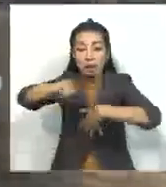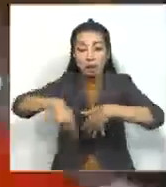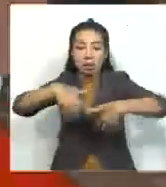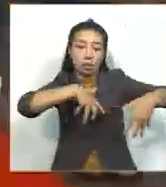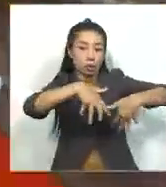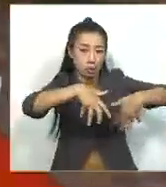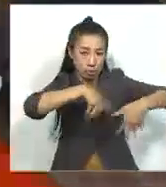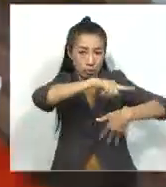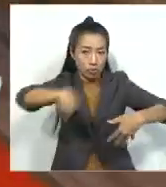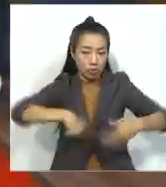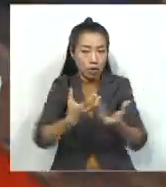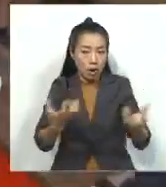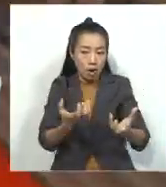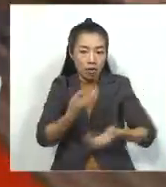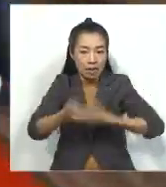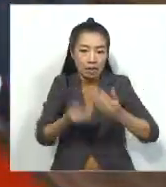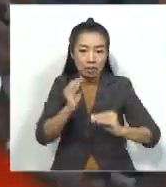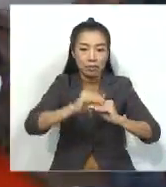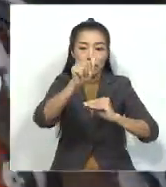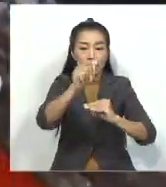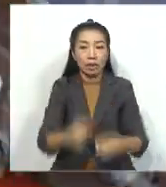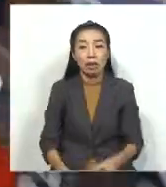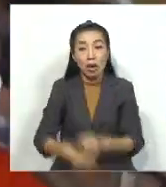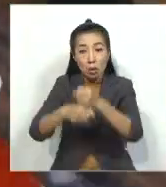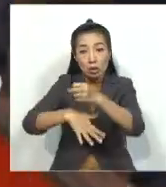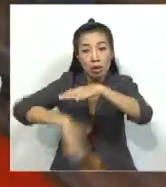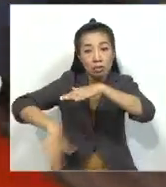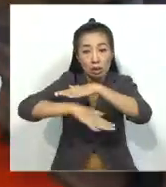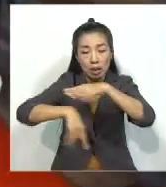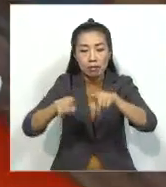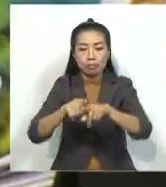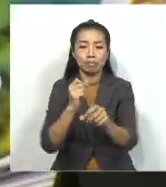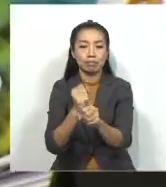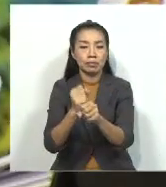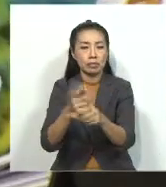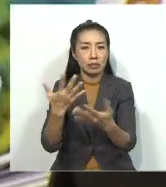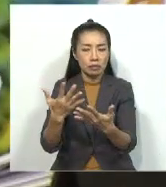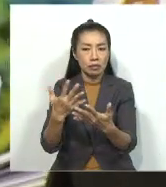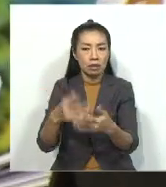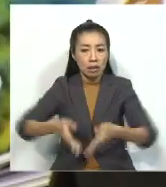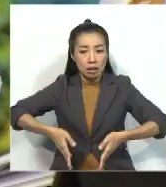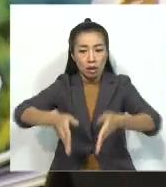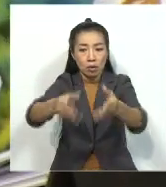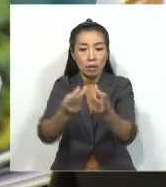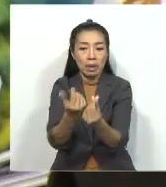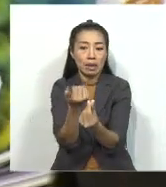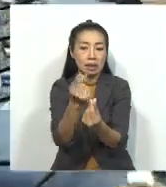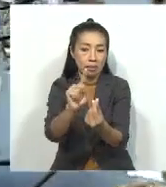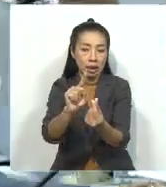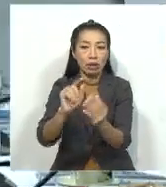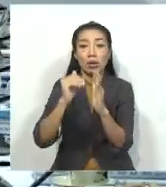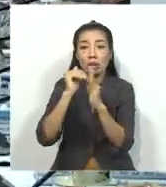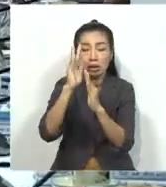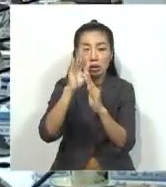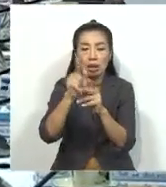ชนส่วนการพัฒนาโครงสร้างพื้นฐานได้แก่การปรับปรุงประสิทธิภาพทางหลวงหมายเลข11ตอนแยกภาคเหนือขุ